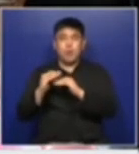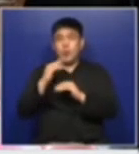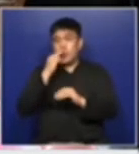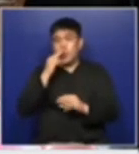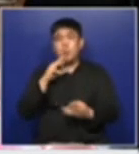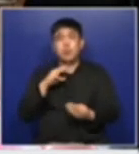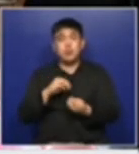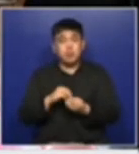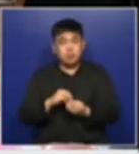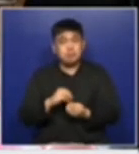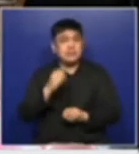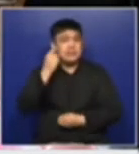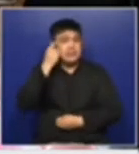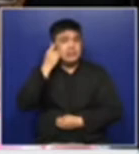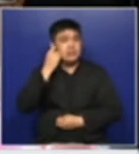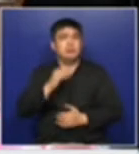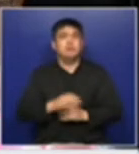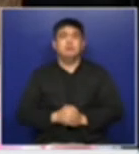ให้มันดีขึ้น